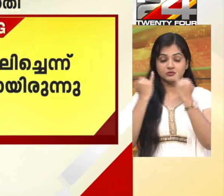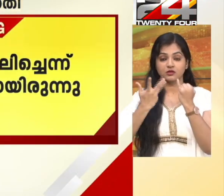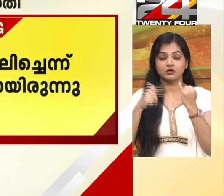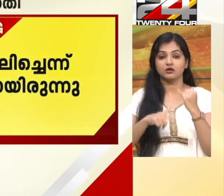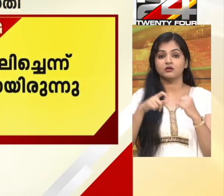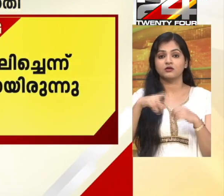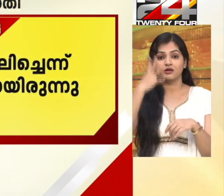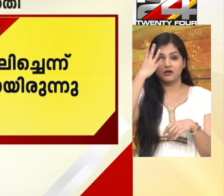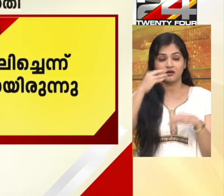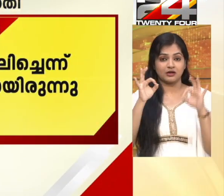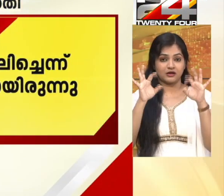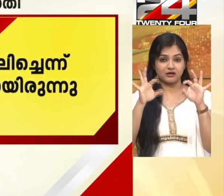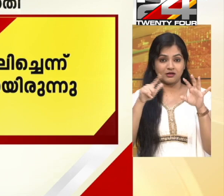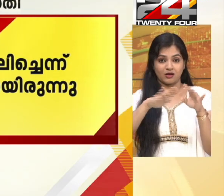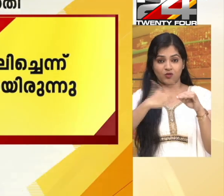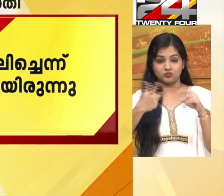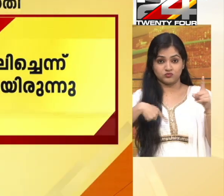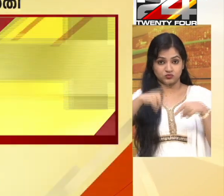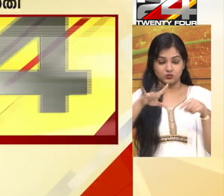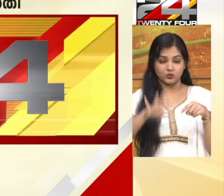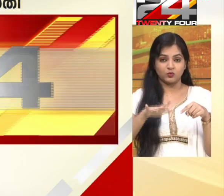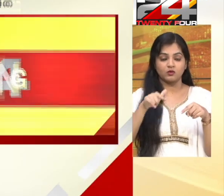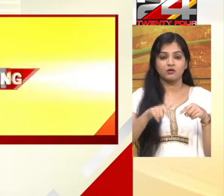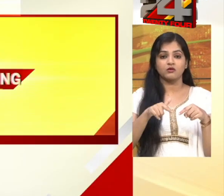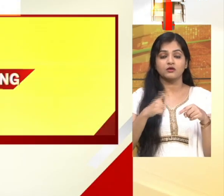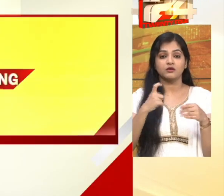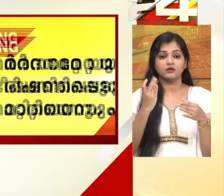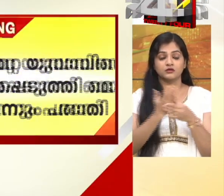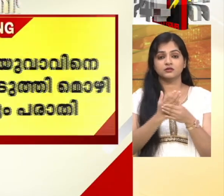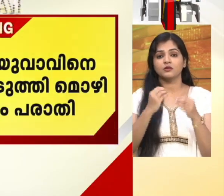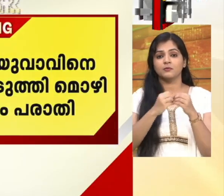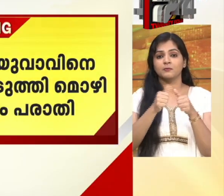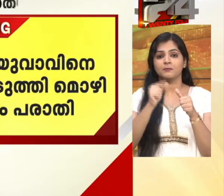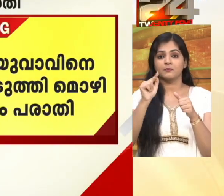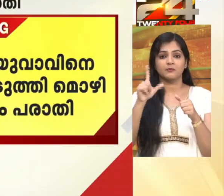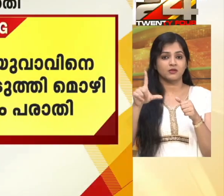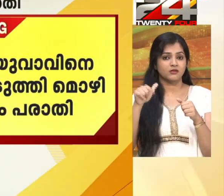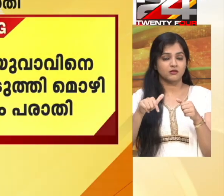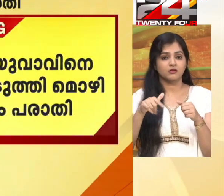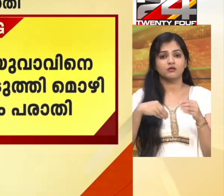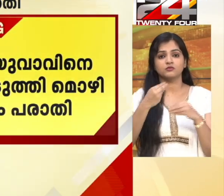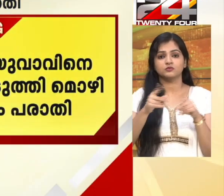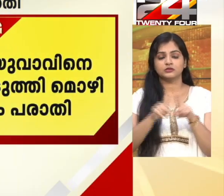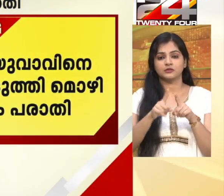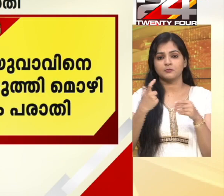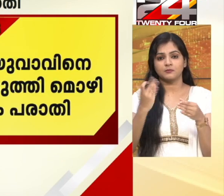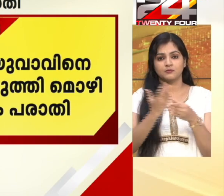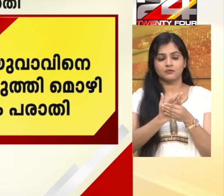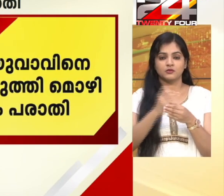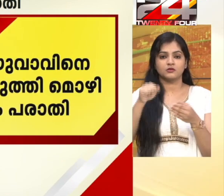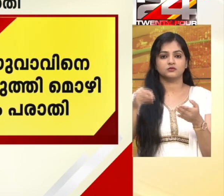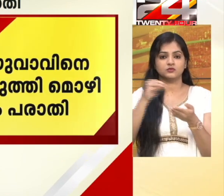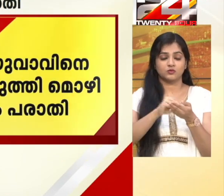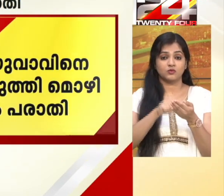ലംഘിച്ചതിന് സാധാരണഗതിയിൽ എടുക്കാൻ കഴിയുന്ന ബെയിലബിൾ ആയിട്ടുള്ള ഒരു കേസാണ് എടുത്തിരിക്കുന്നത് എന്നാണ് നമ്മളിപ്പോൾ മനസ്സിലാക്കുന്നത് അതൊരു ഗൗരവ സ്വഭാവത്തിലുള്ള